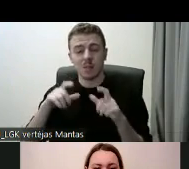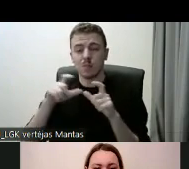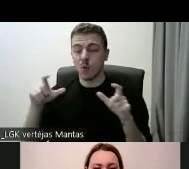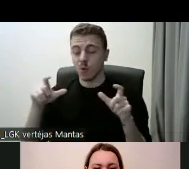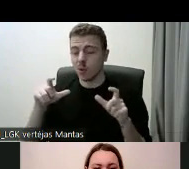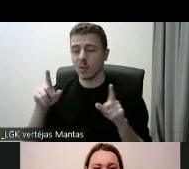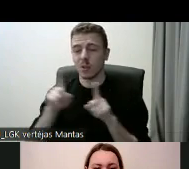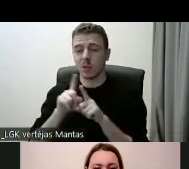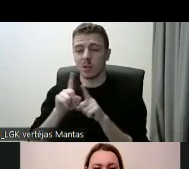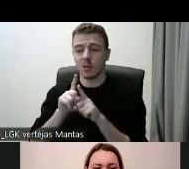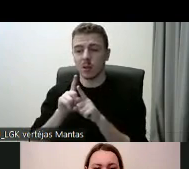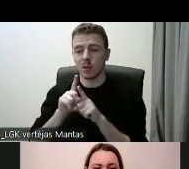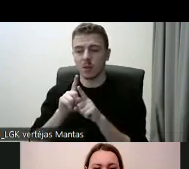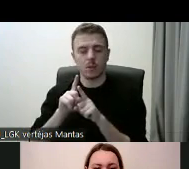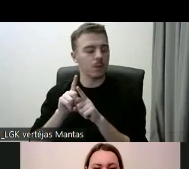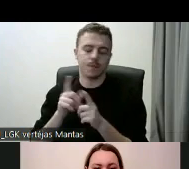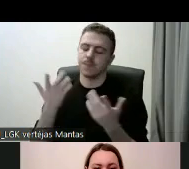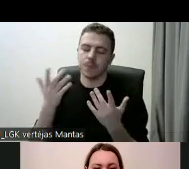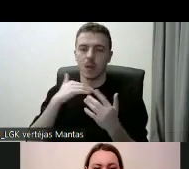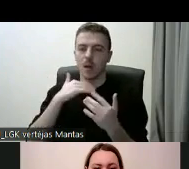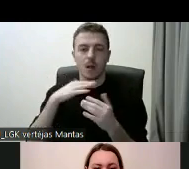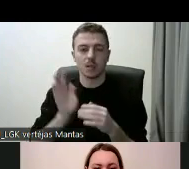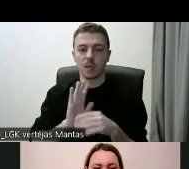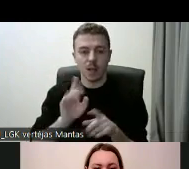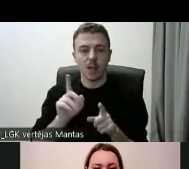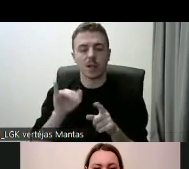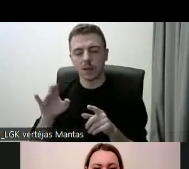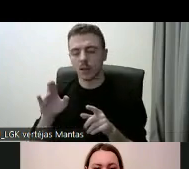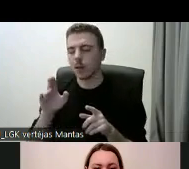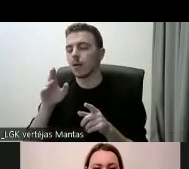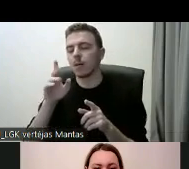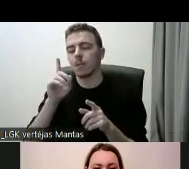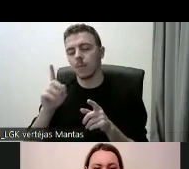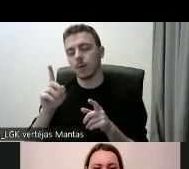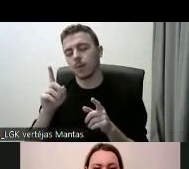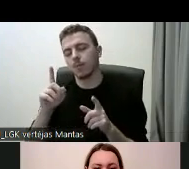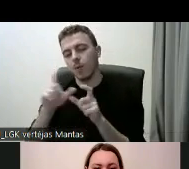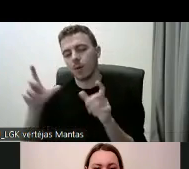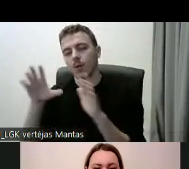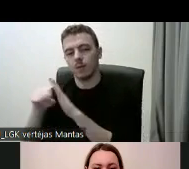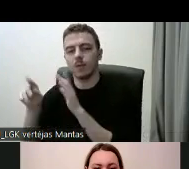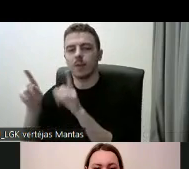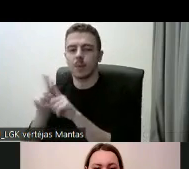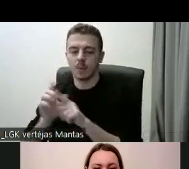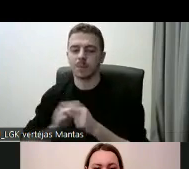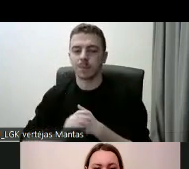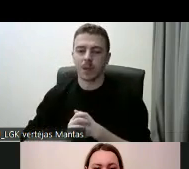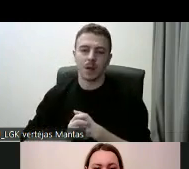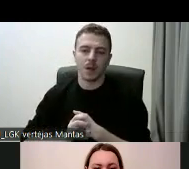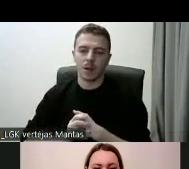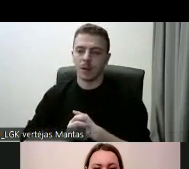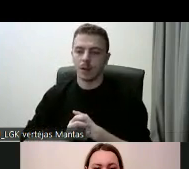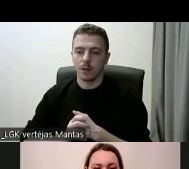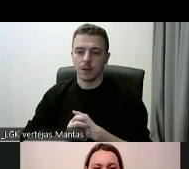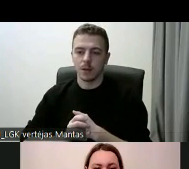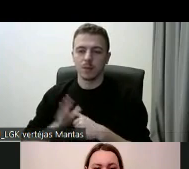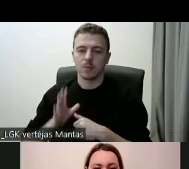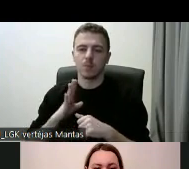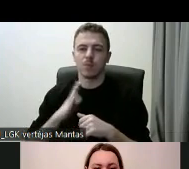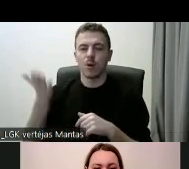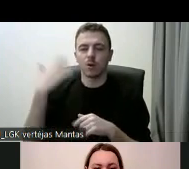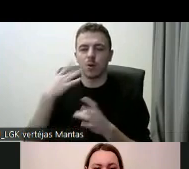ir mokyklose. Fundamentalūs pokyčiai. Iš pradžių iš tikrųjų buvo bloga